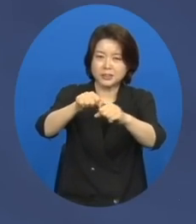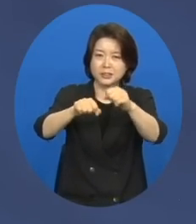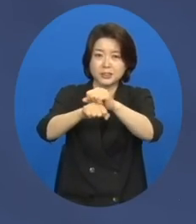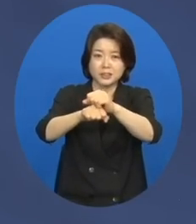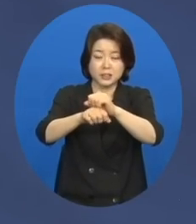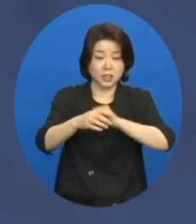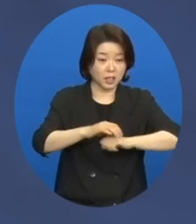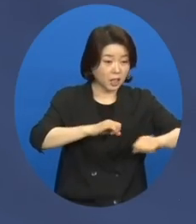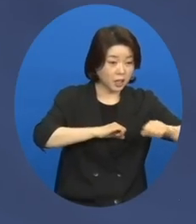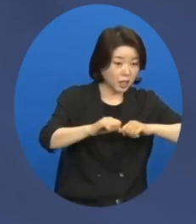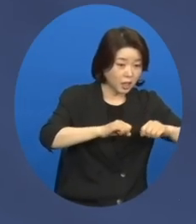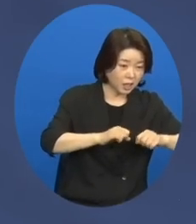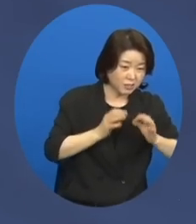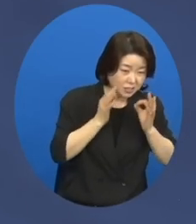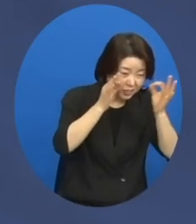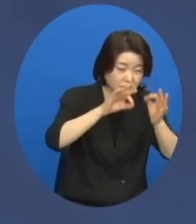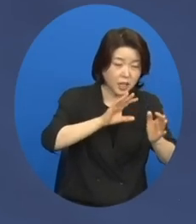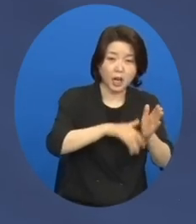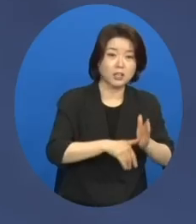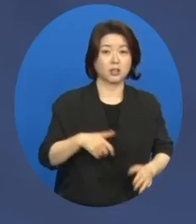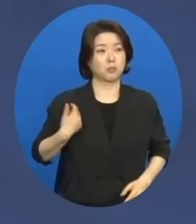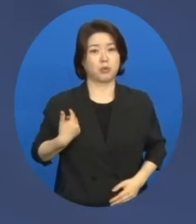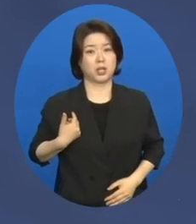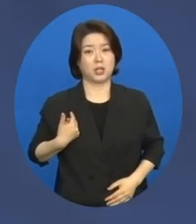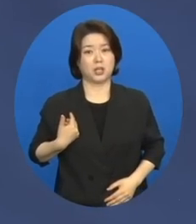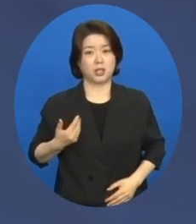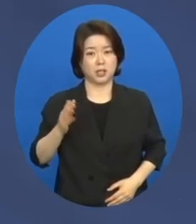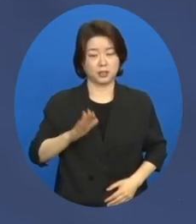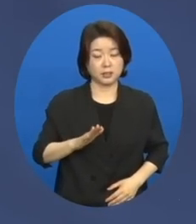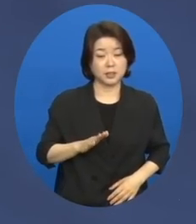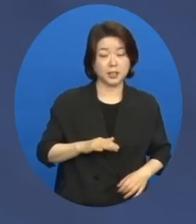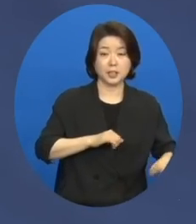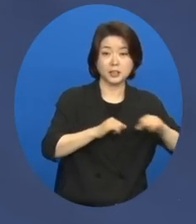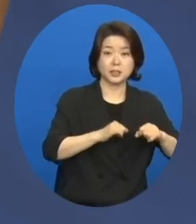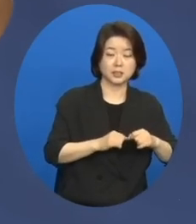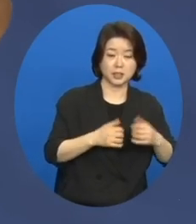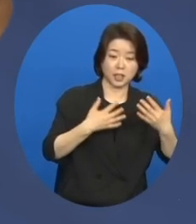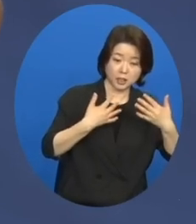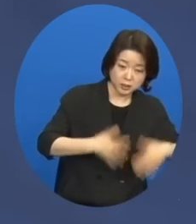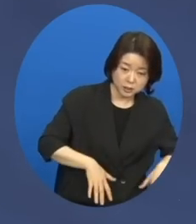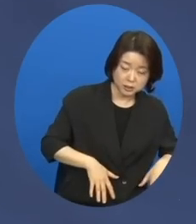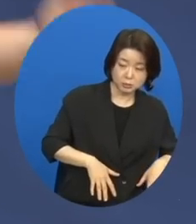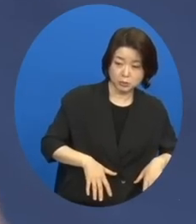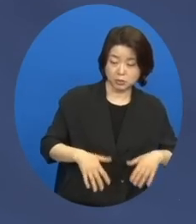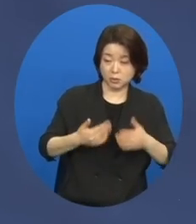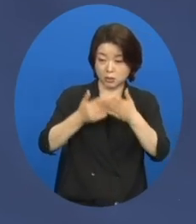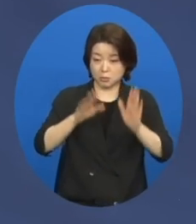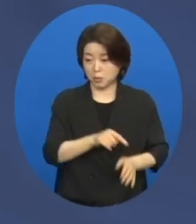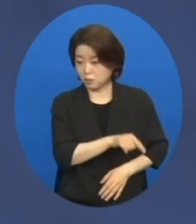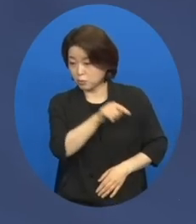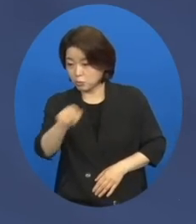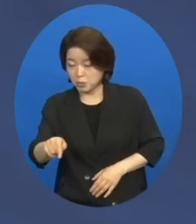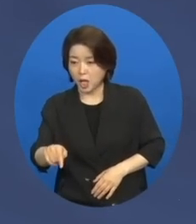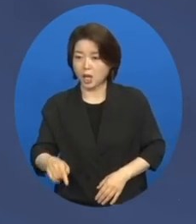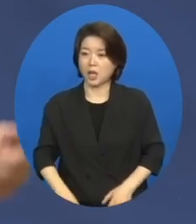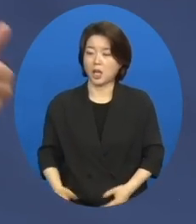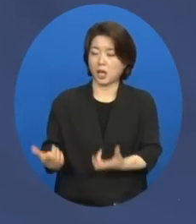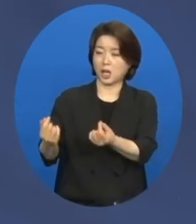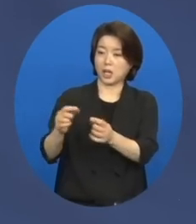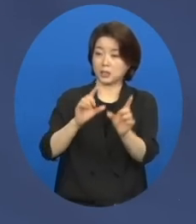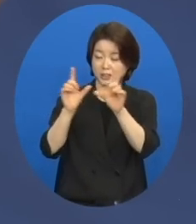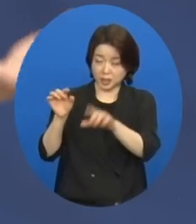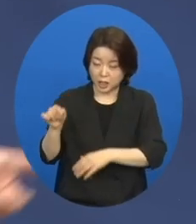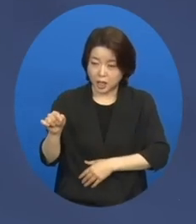다해서 사역을 할 때는 잘 모르겠어요. 그런데 일단 사역하고 지친 몸으로 들어오면 같이 살아야 되거든요. 그러면서